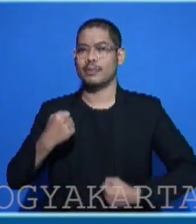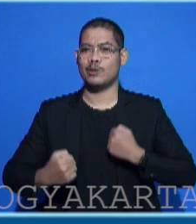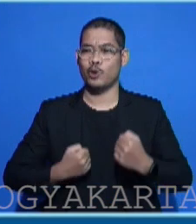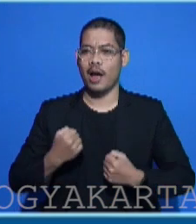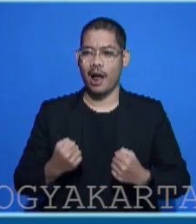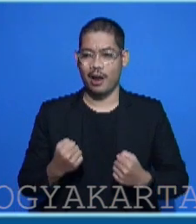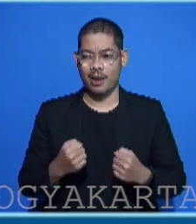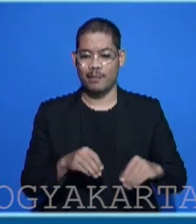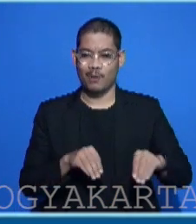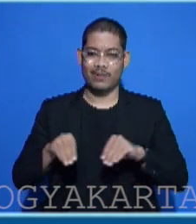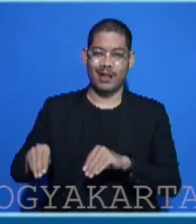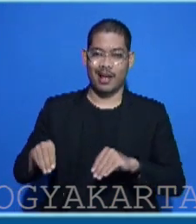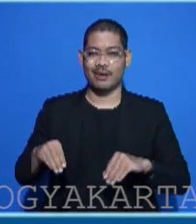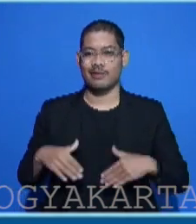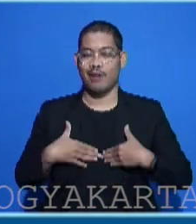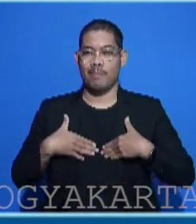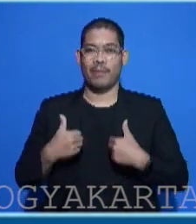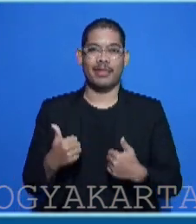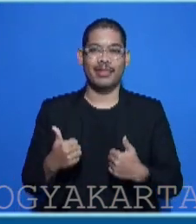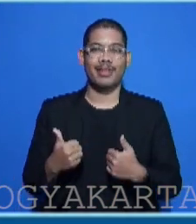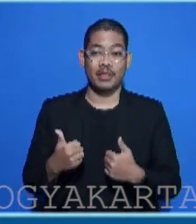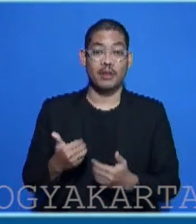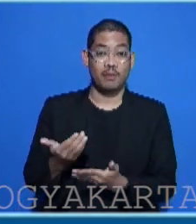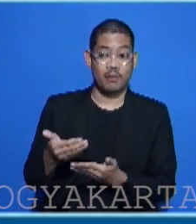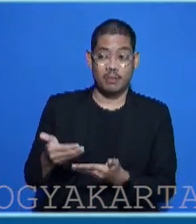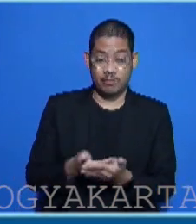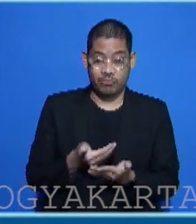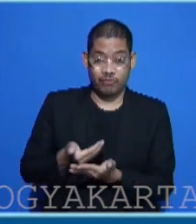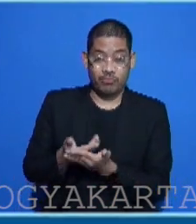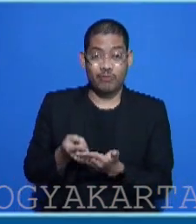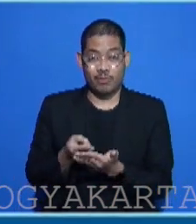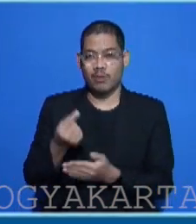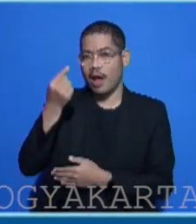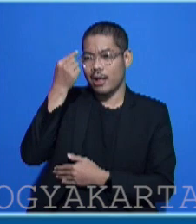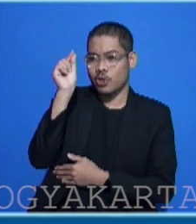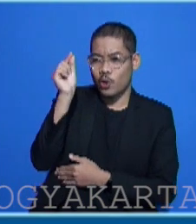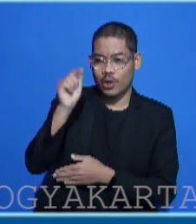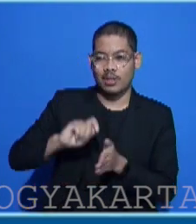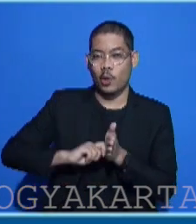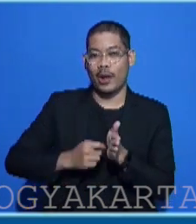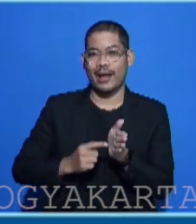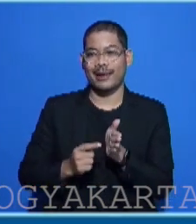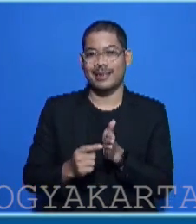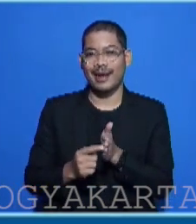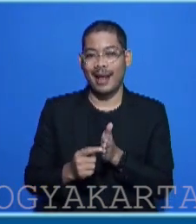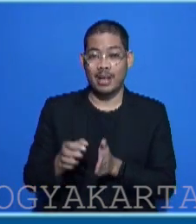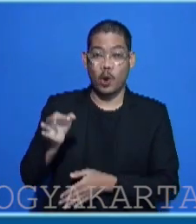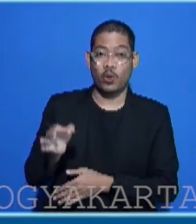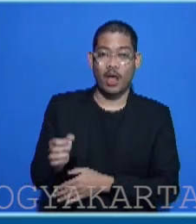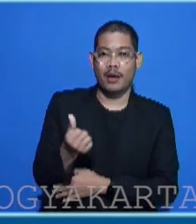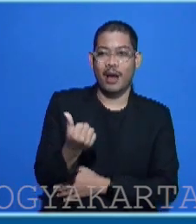nyelamatkan Lan ngasto dokumen saking kantor persandian ing Kotabaru kito ngayogyakarto